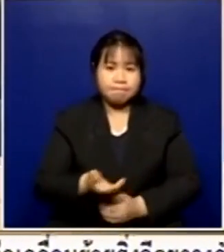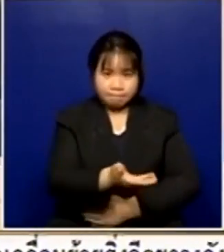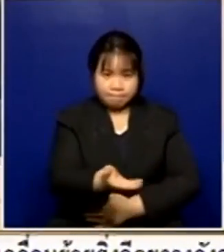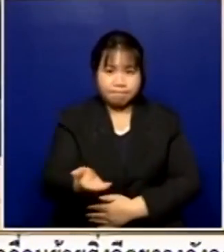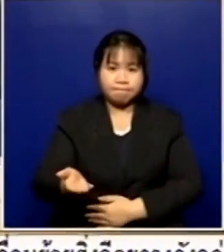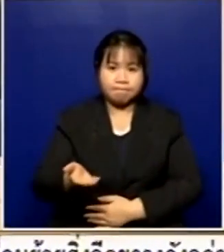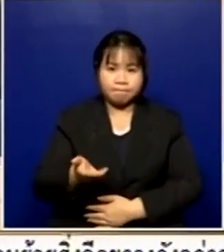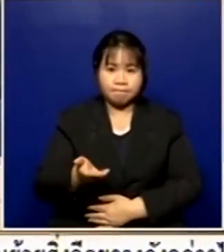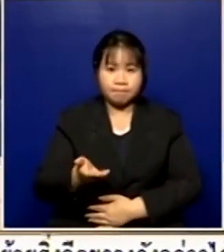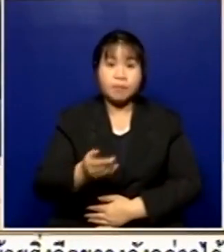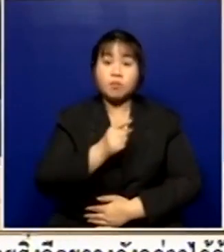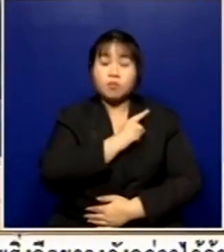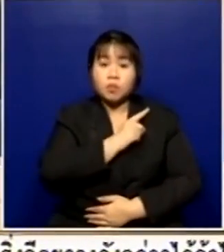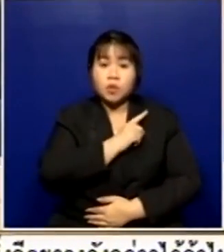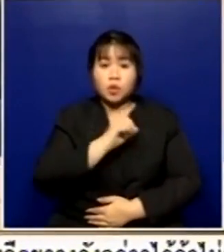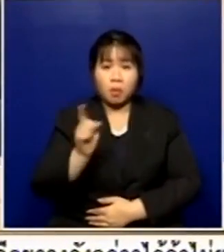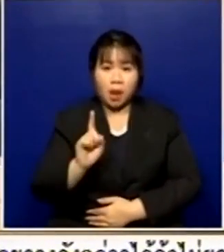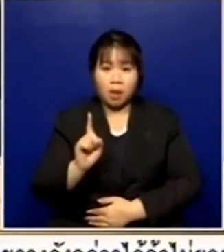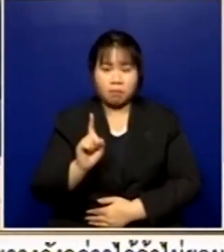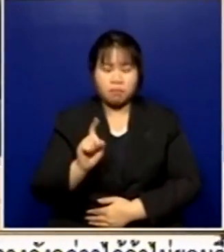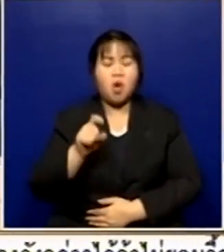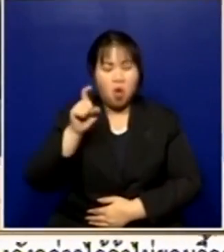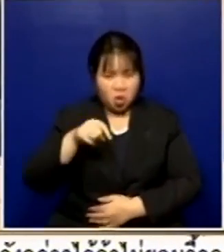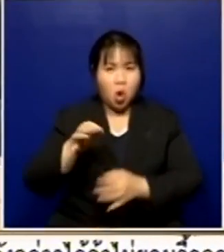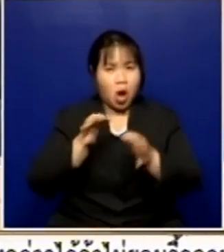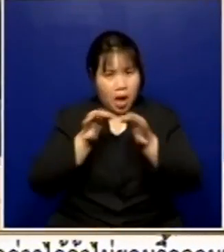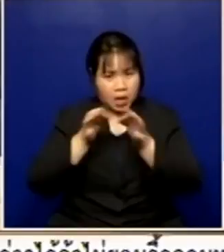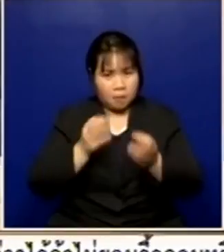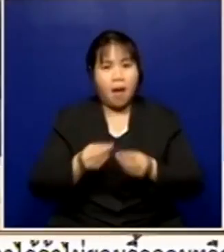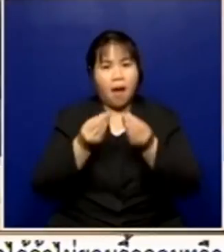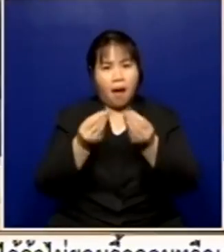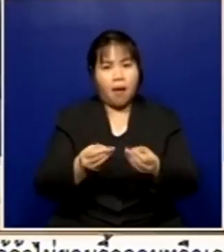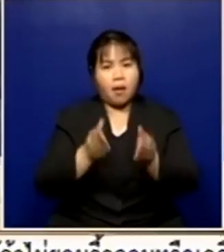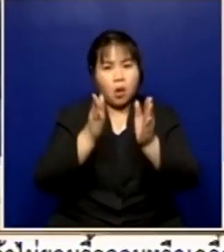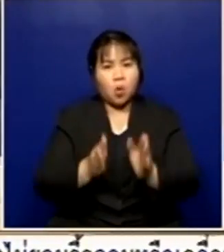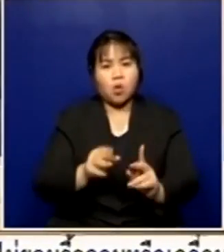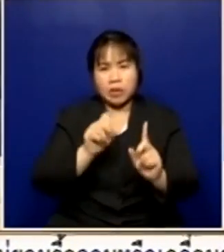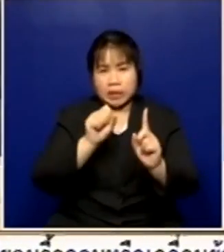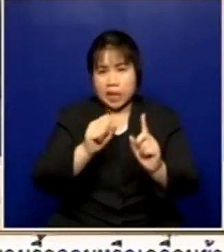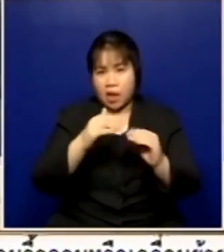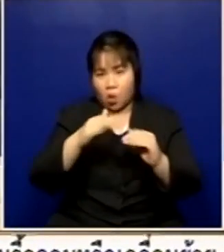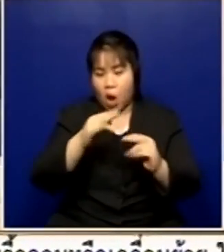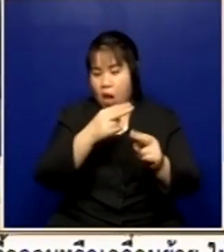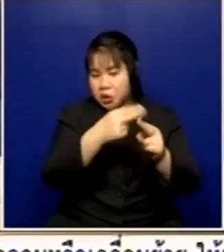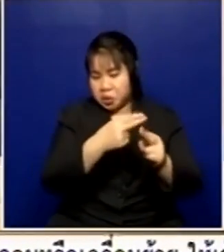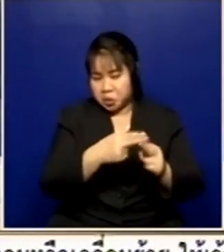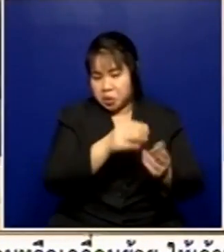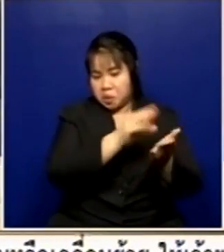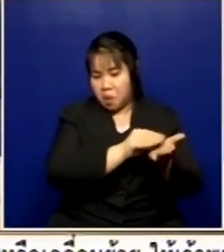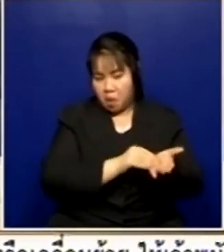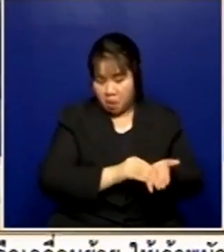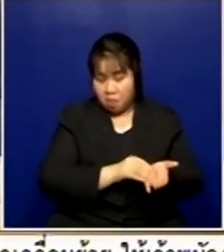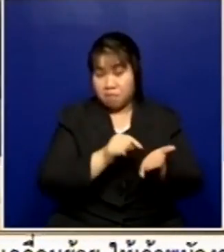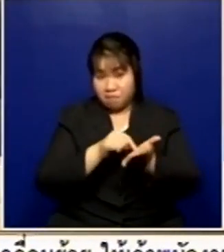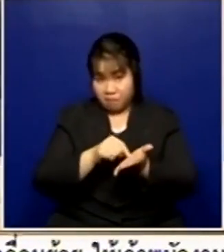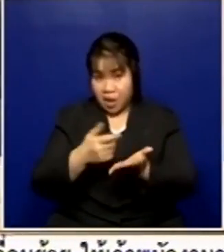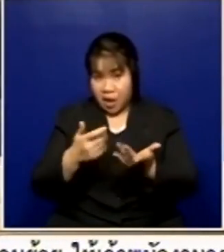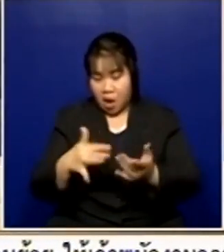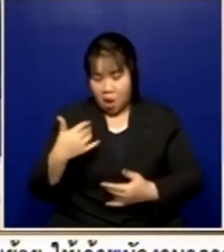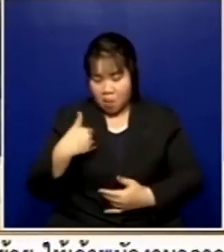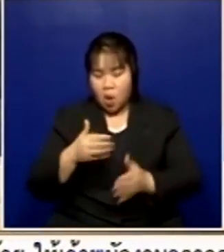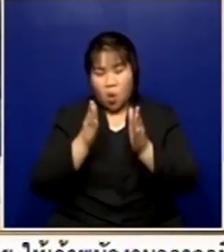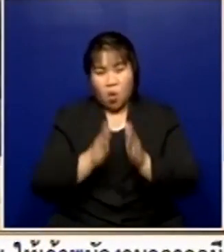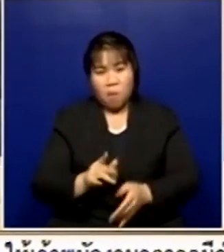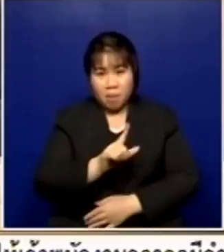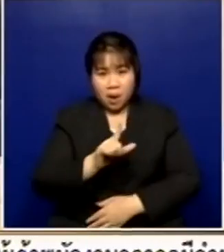มีหน้าที่ต้องหาคำอธิบายมามอบให้แก่คนมากกว่าแสนคนที่เข้าชื่อเสนอกันมารวมทั้งพี่น้องประชาชนอีกหลาย